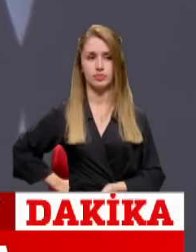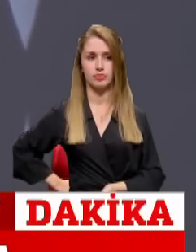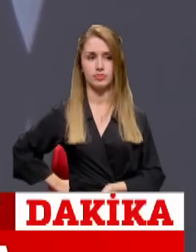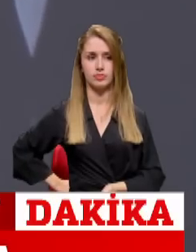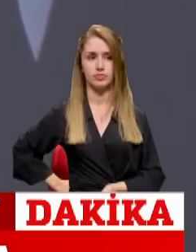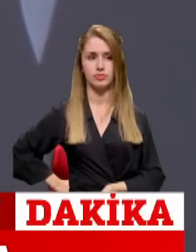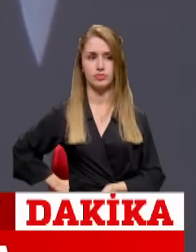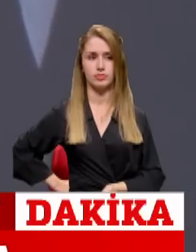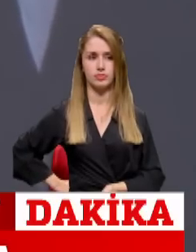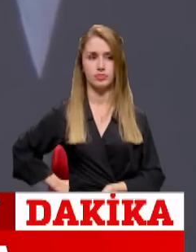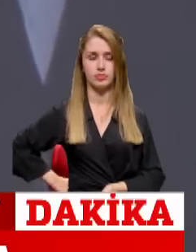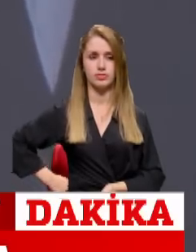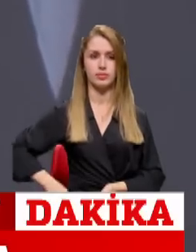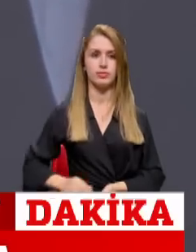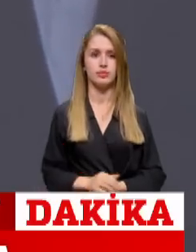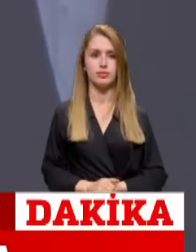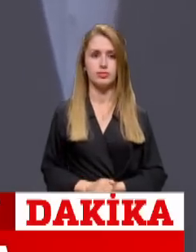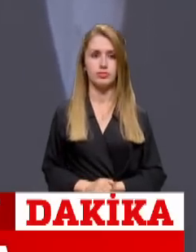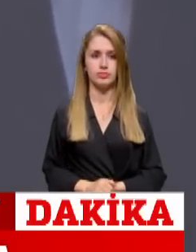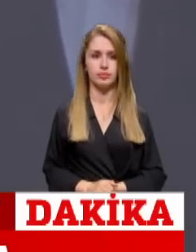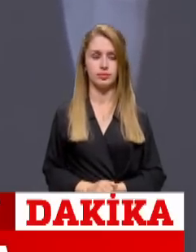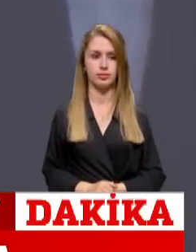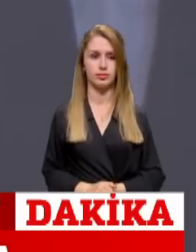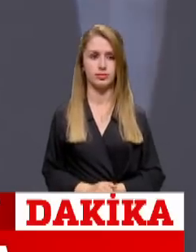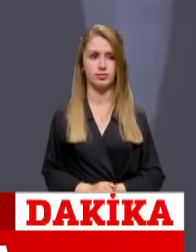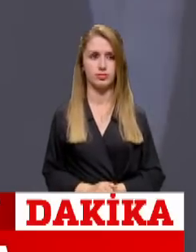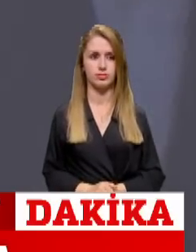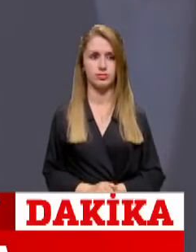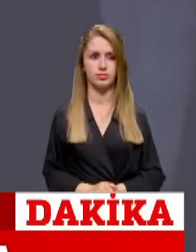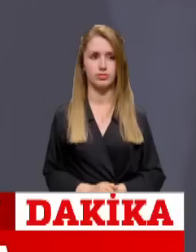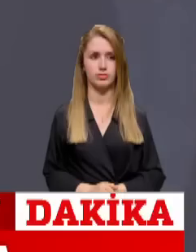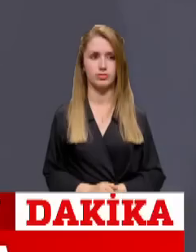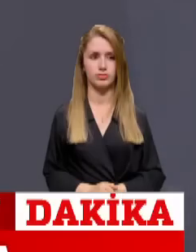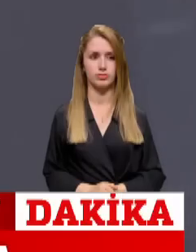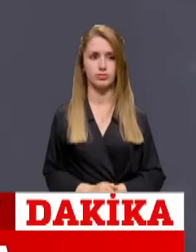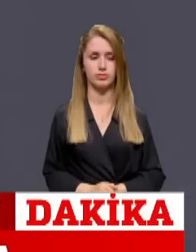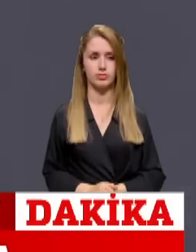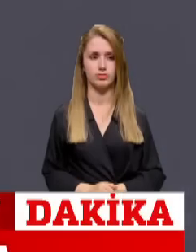Cumhurbaşkanlığı seçimlerinde Sayın Cumhurbaşkanımız Recep Tayyip Erdoğan'ın Cumhurbaşkanı adaylığını...